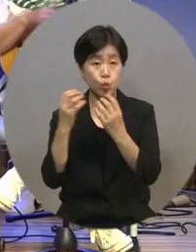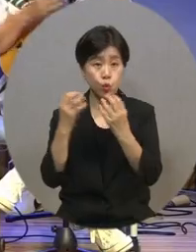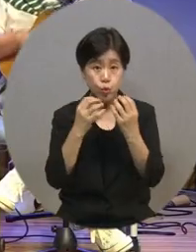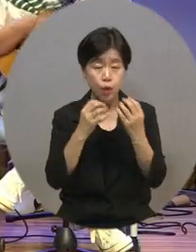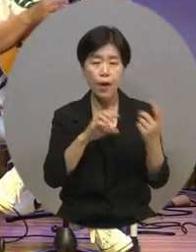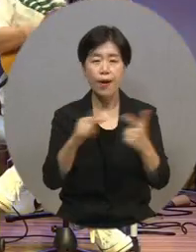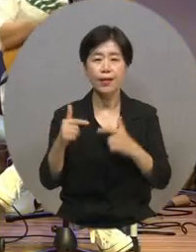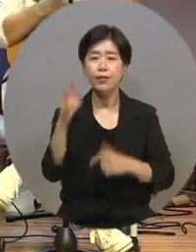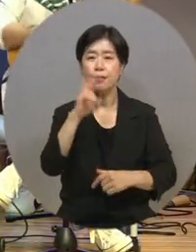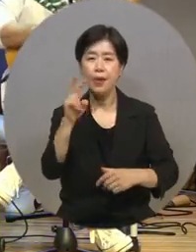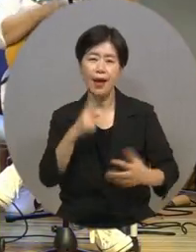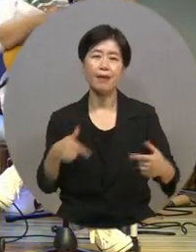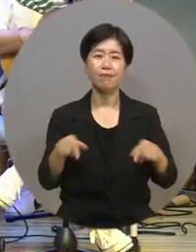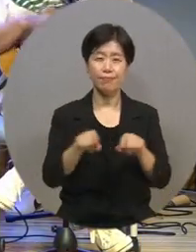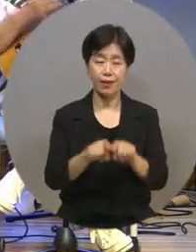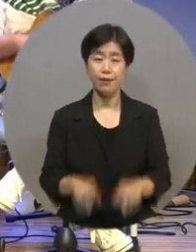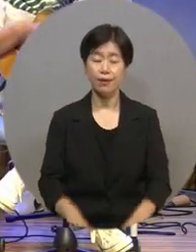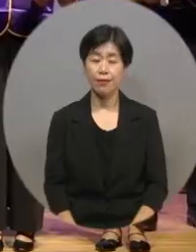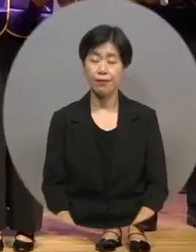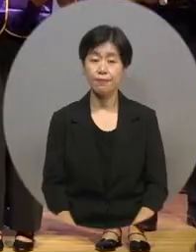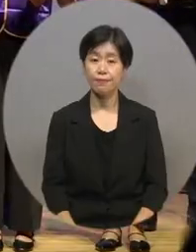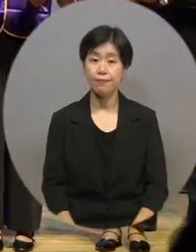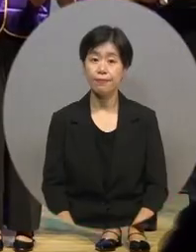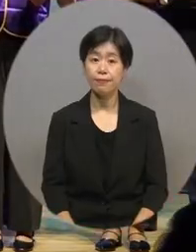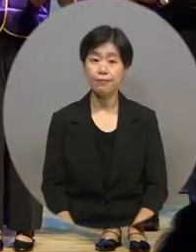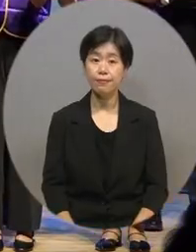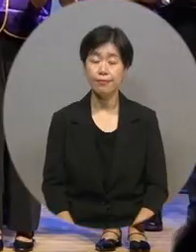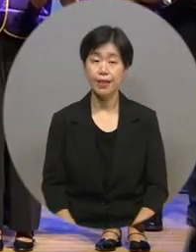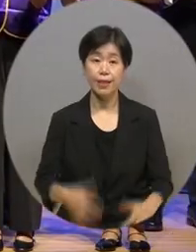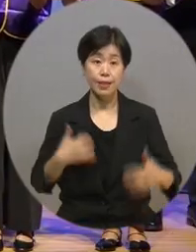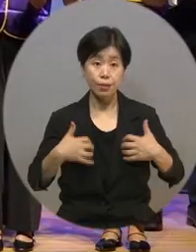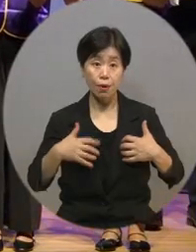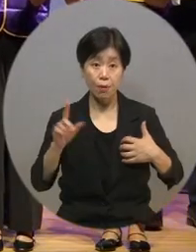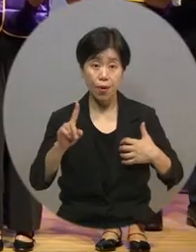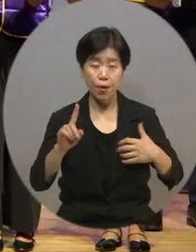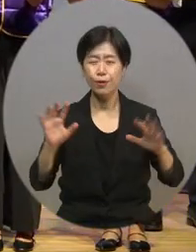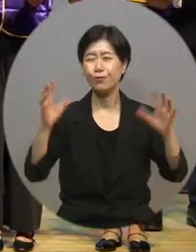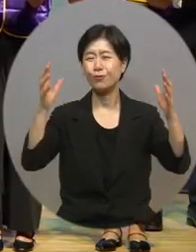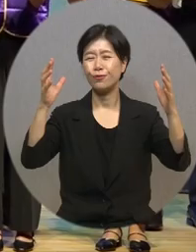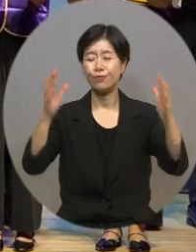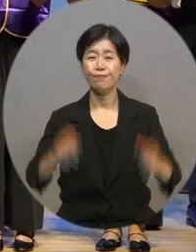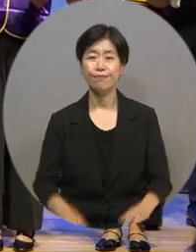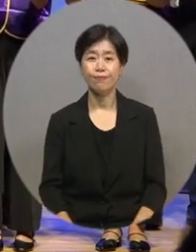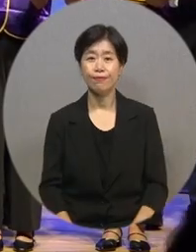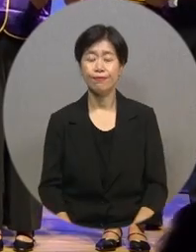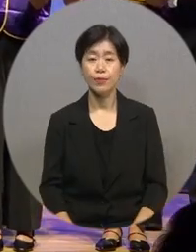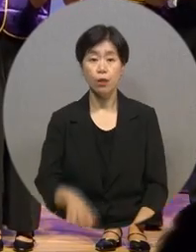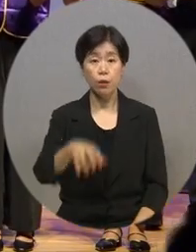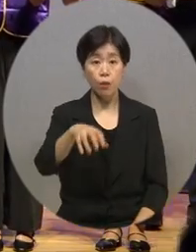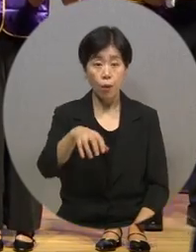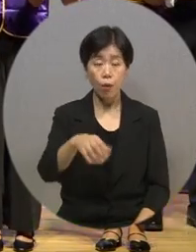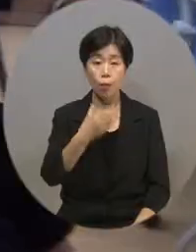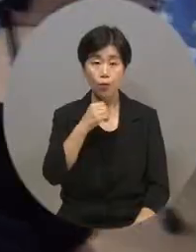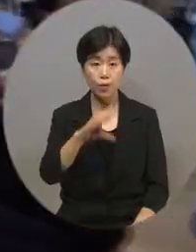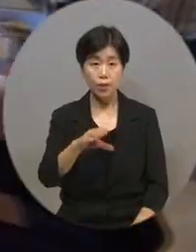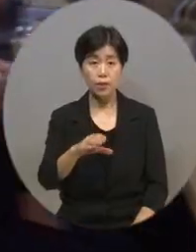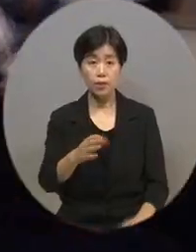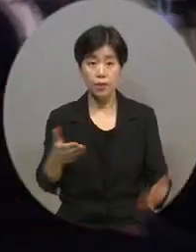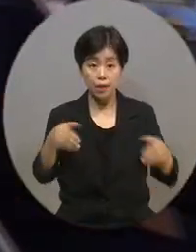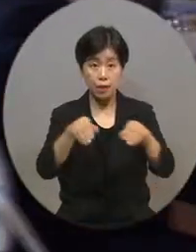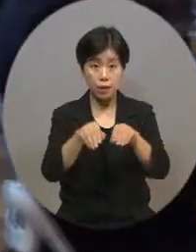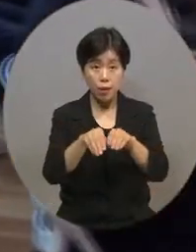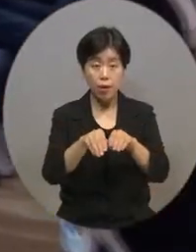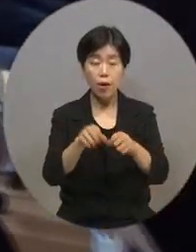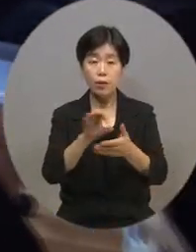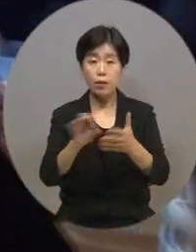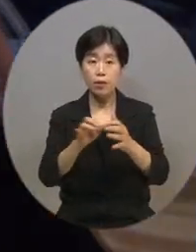합창으로 함께 노래합니다. 즐거움은 선물과 축하로 배가 됩니다. 관내 복지기관 이용자들도 함께